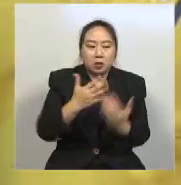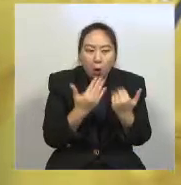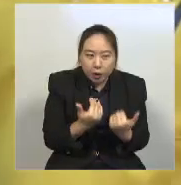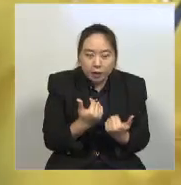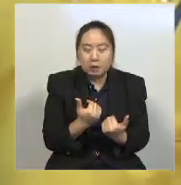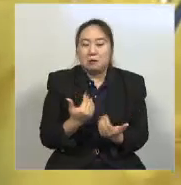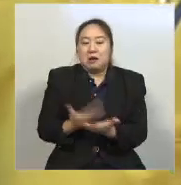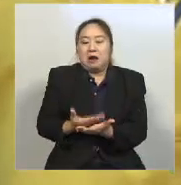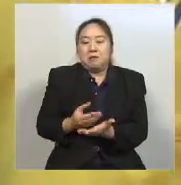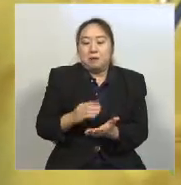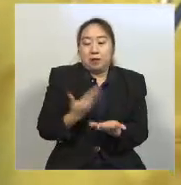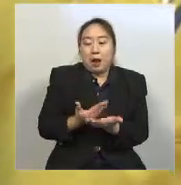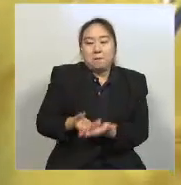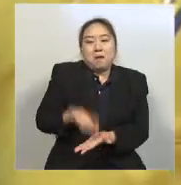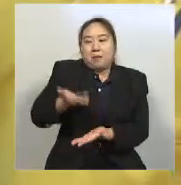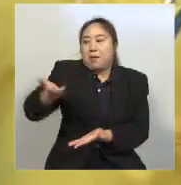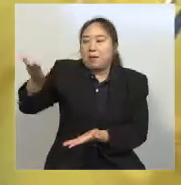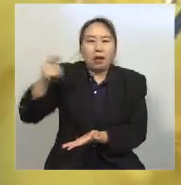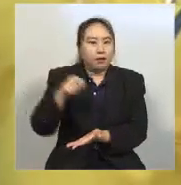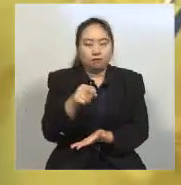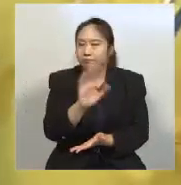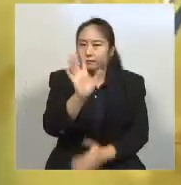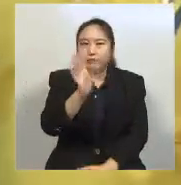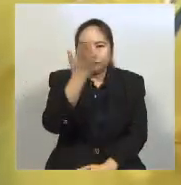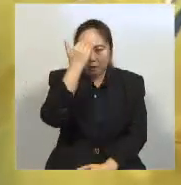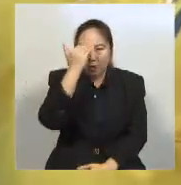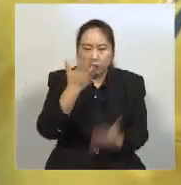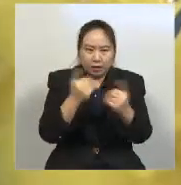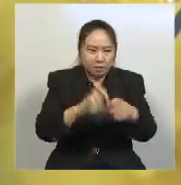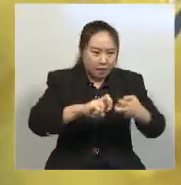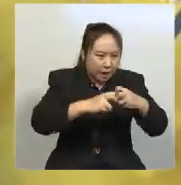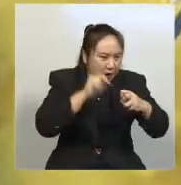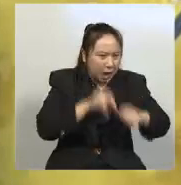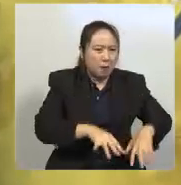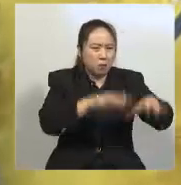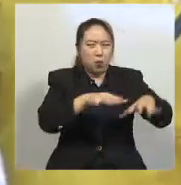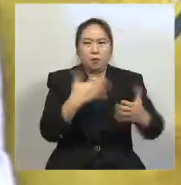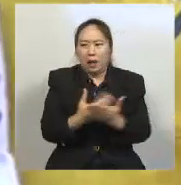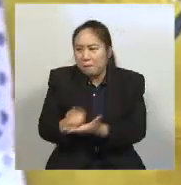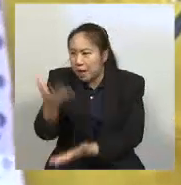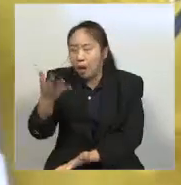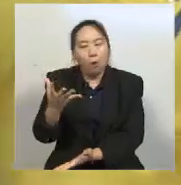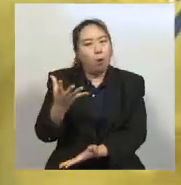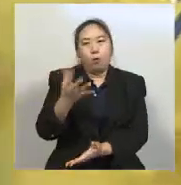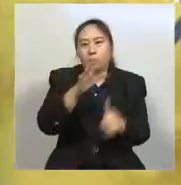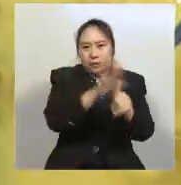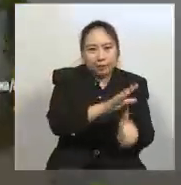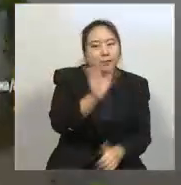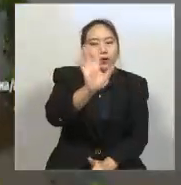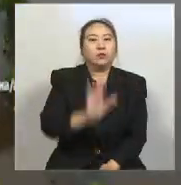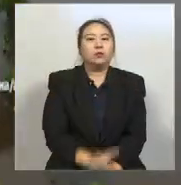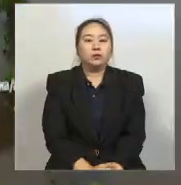าแล้วก็เอาเปรียบผู้บริโภคโดยเฉพาะจะกลายเป็นการซ้ำเติมผู้ประสบภัยอันนี้ได้เข้าไปดูแล้วครับ